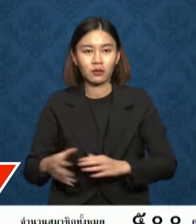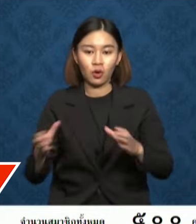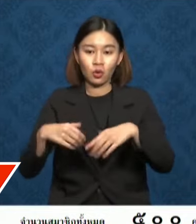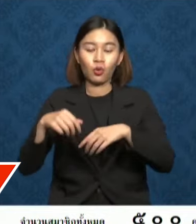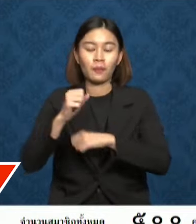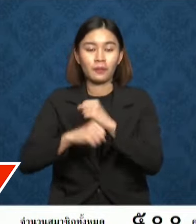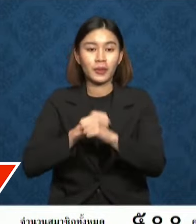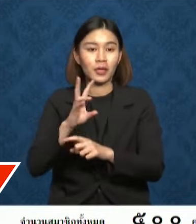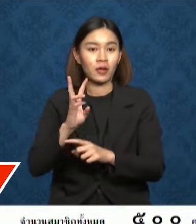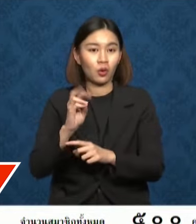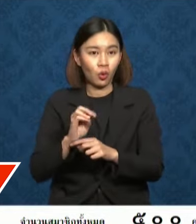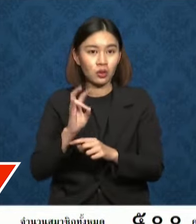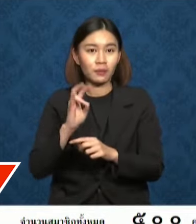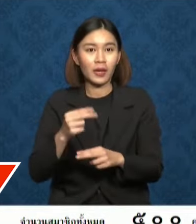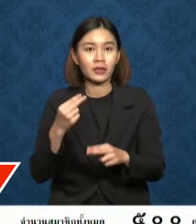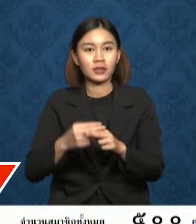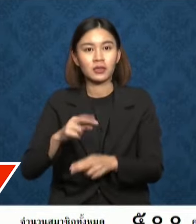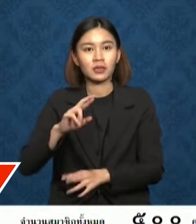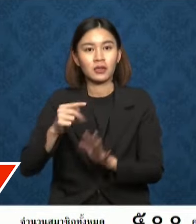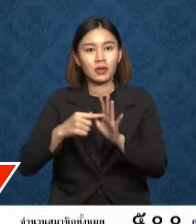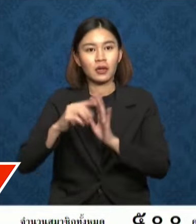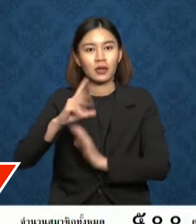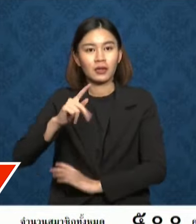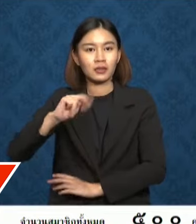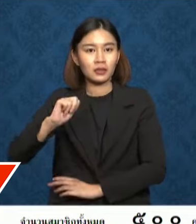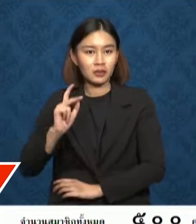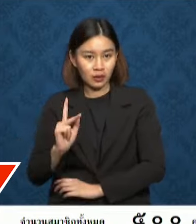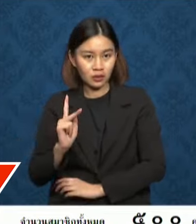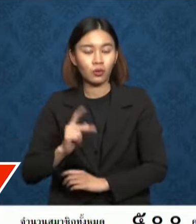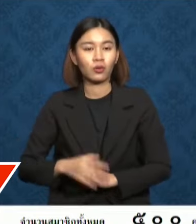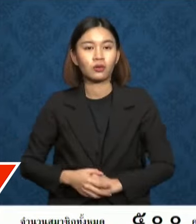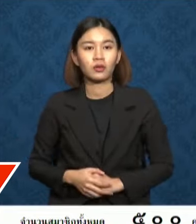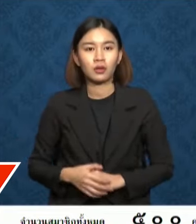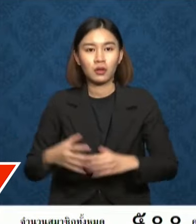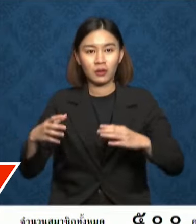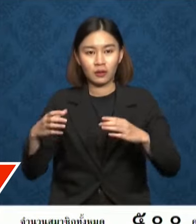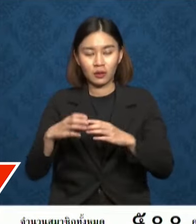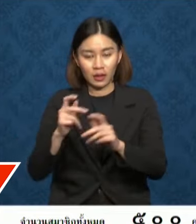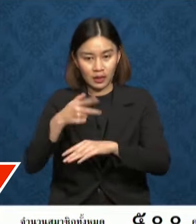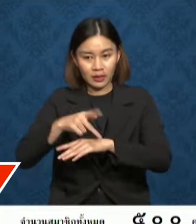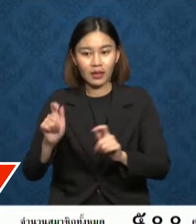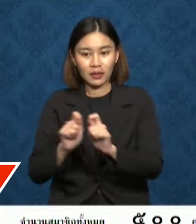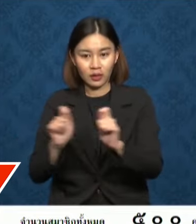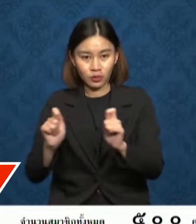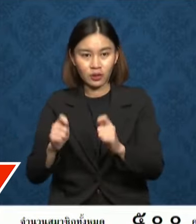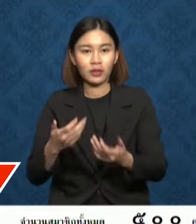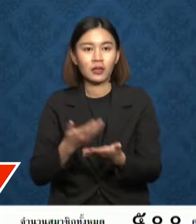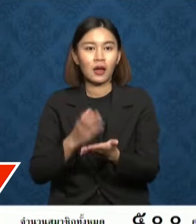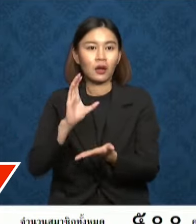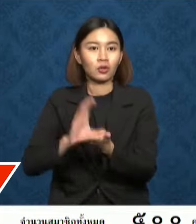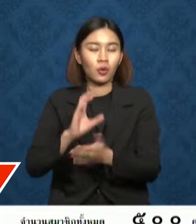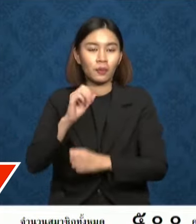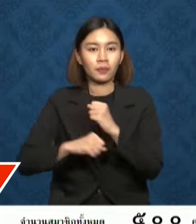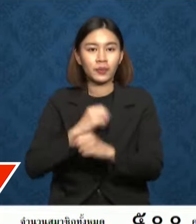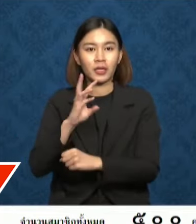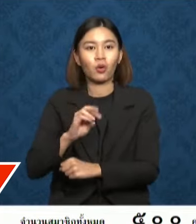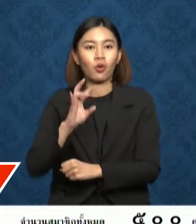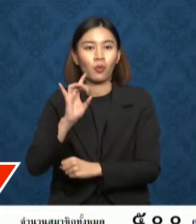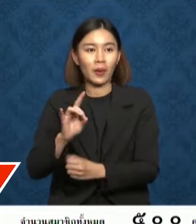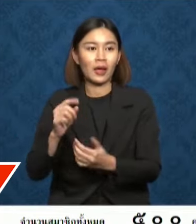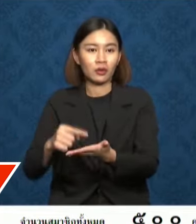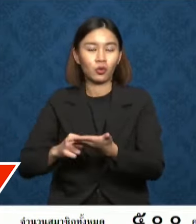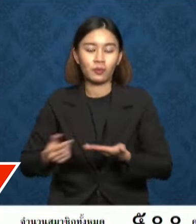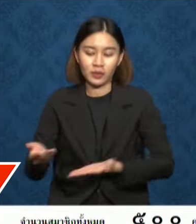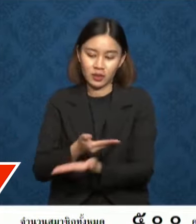6-8 ครับที่มีท่านรกชนกษีนอกครัเป็นประทานอนุชุดนี้และผมกเชื่อมนเปอยก่งว่าในงบ 6-8 ที่อาจะเข้าสู่